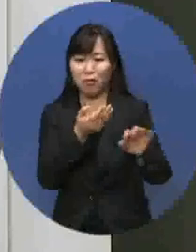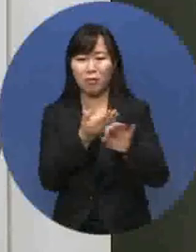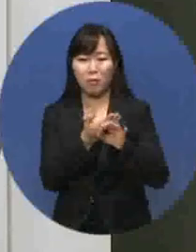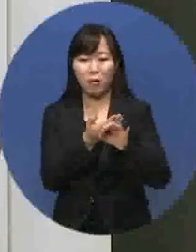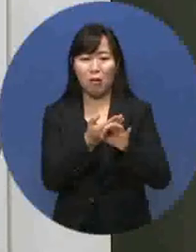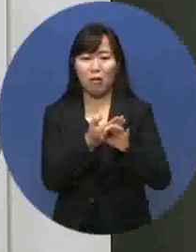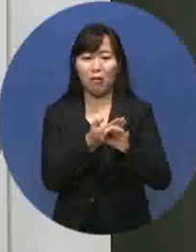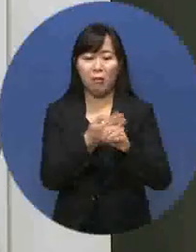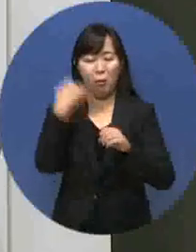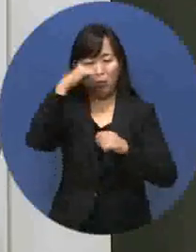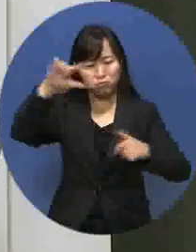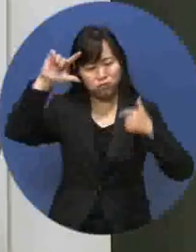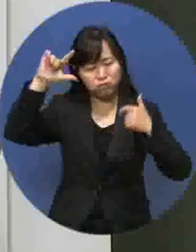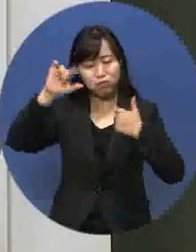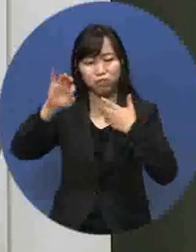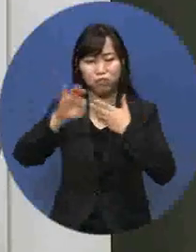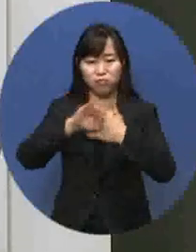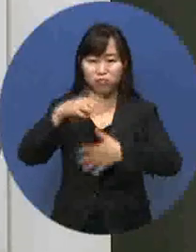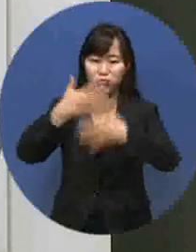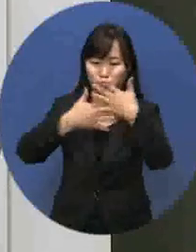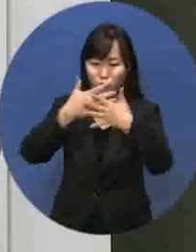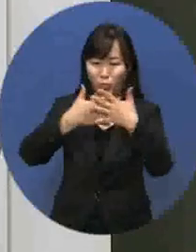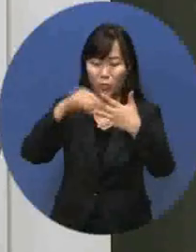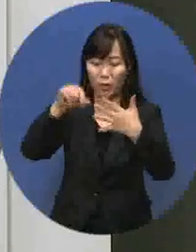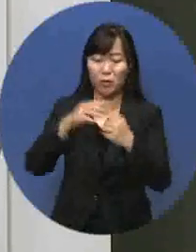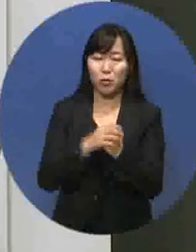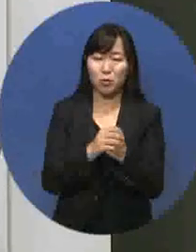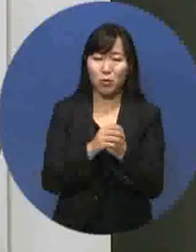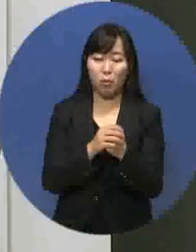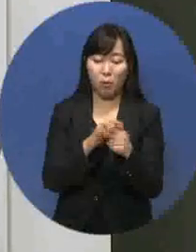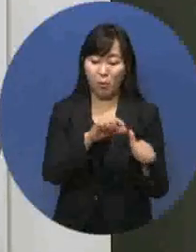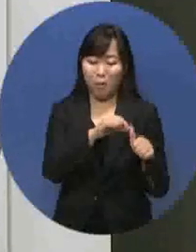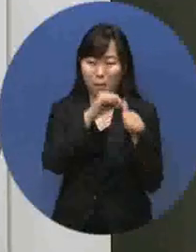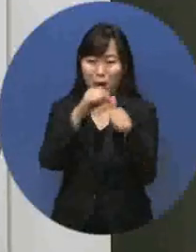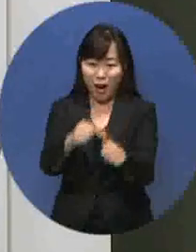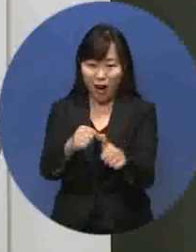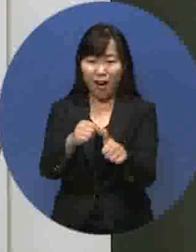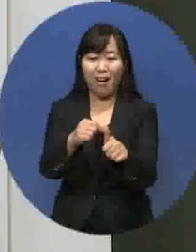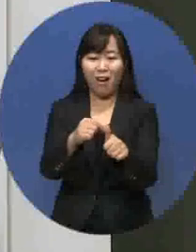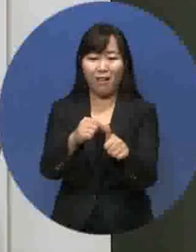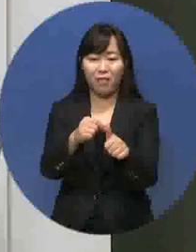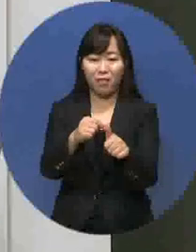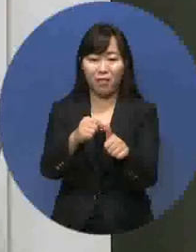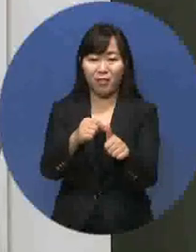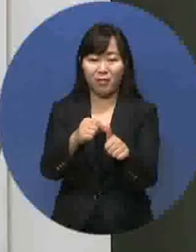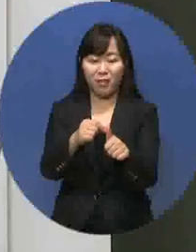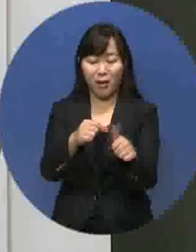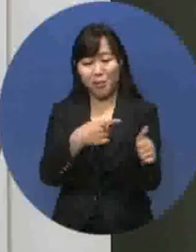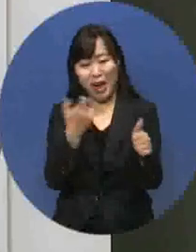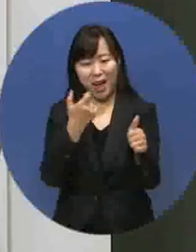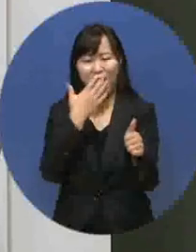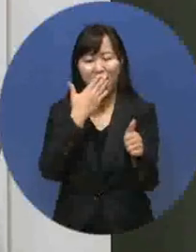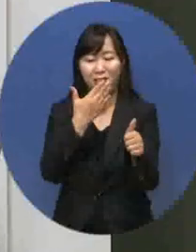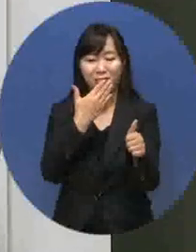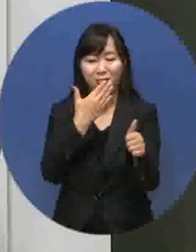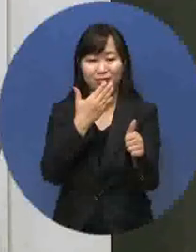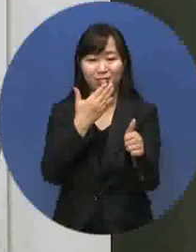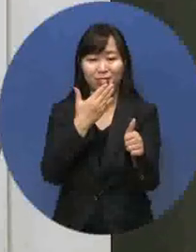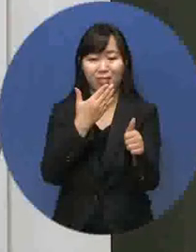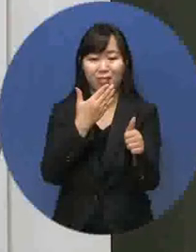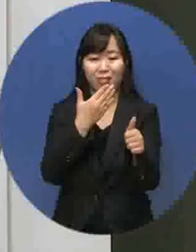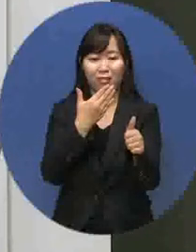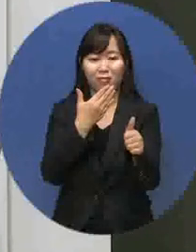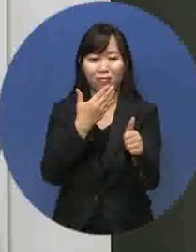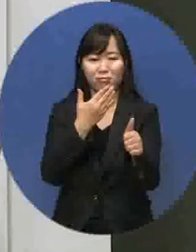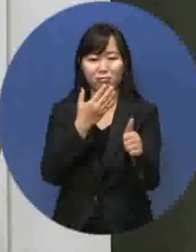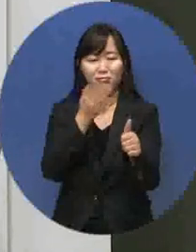자꾸 보여져야 영화판에서 스카우트하고 뭐 픽업을 하고 또 출연